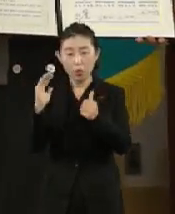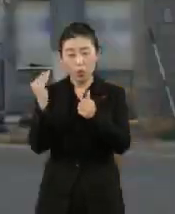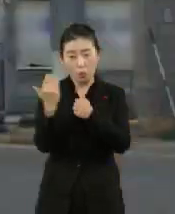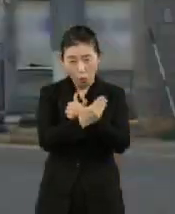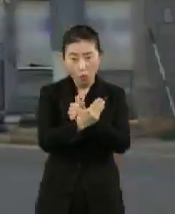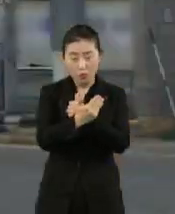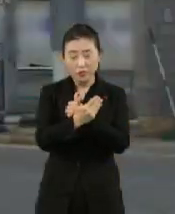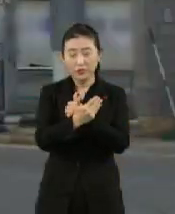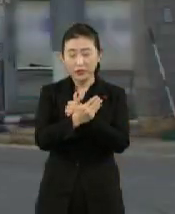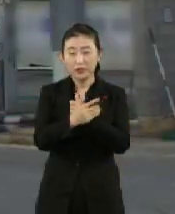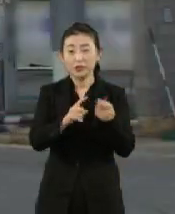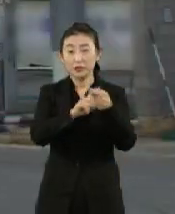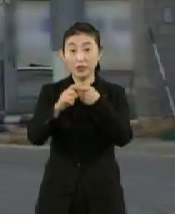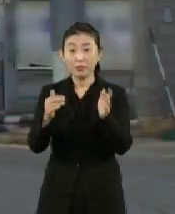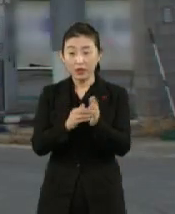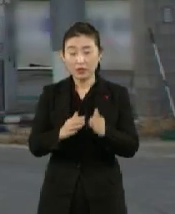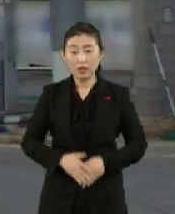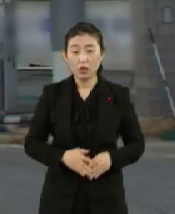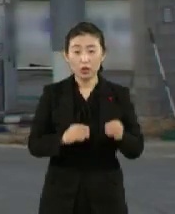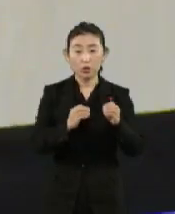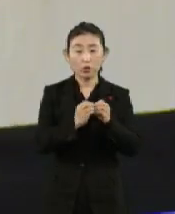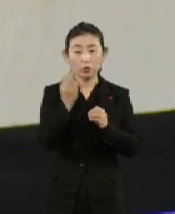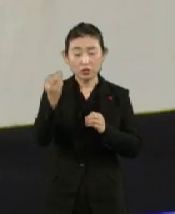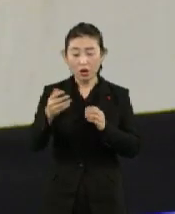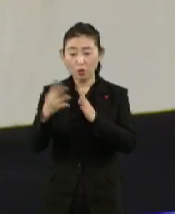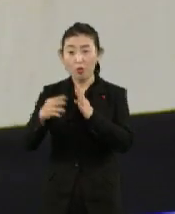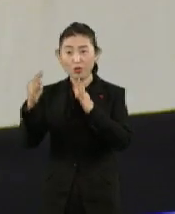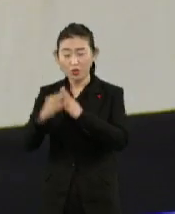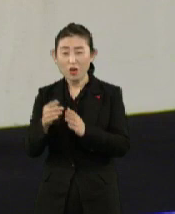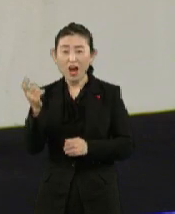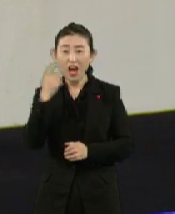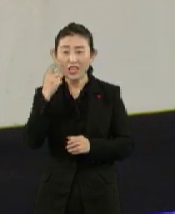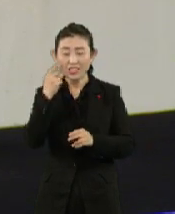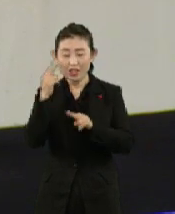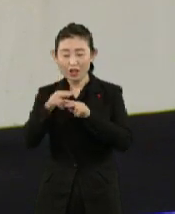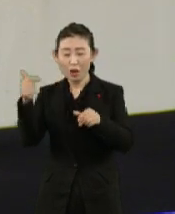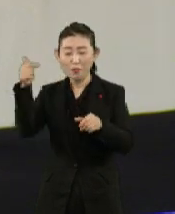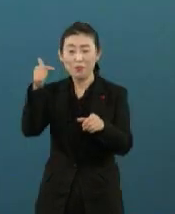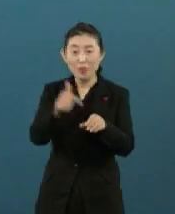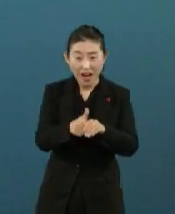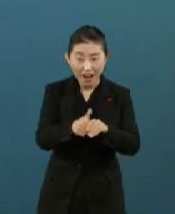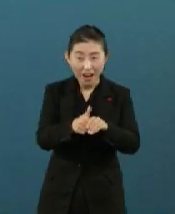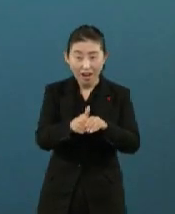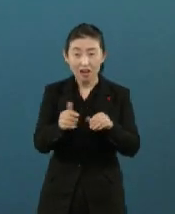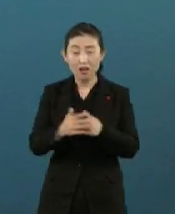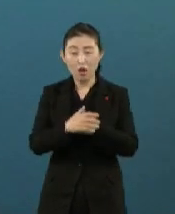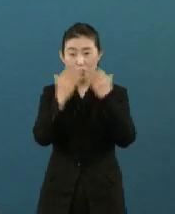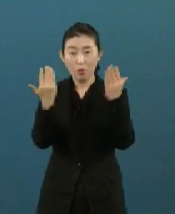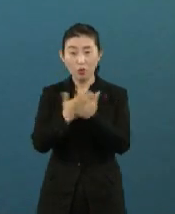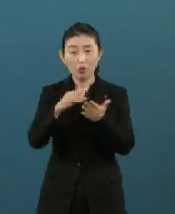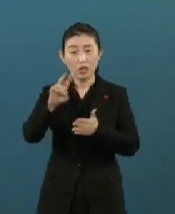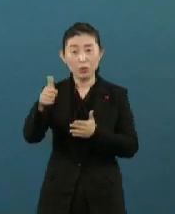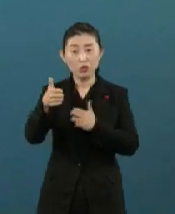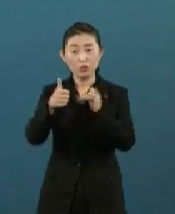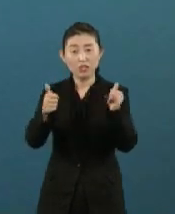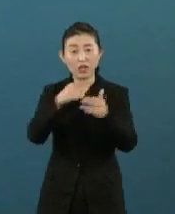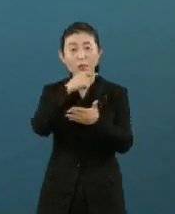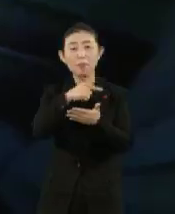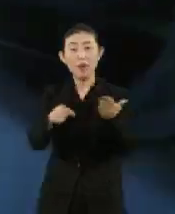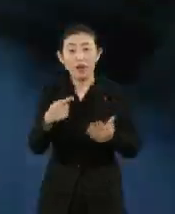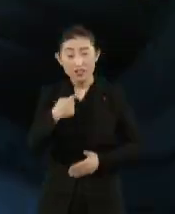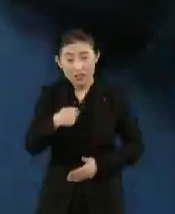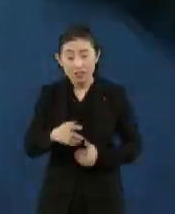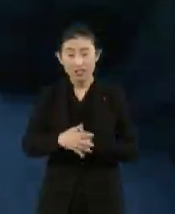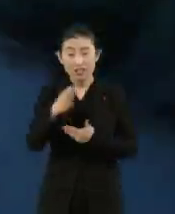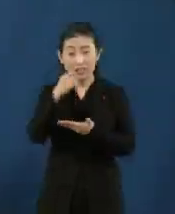만들었습니다. 논산과 공주 두곳 주유소에서 판매한 가짜 경유 파동으로 250명 넘게 피해를